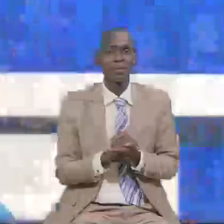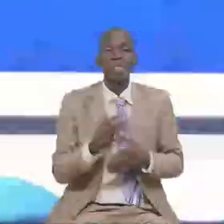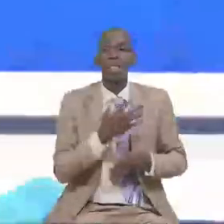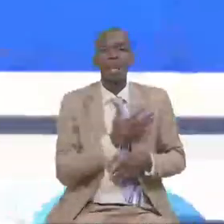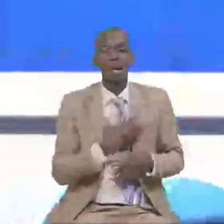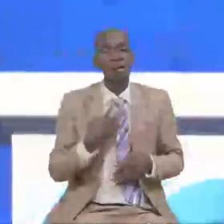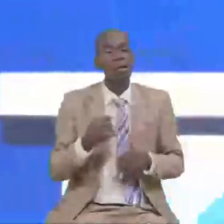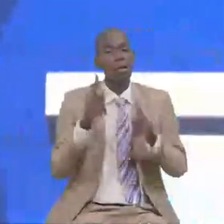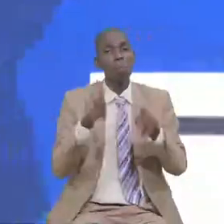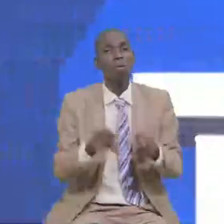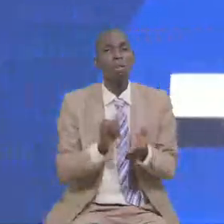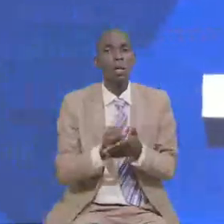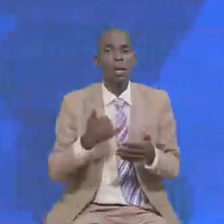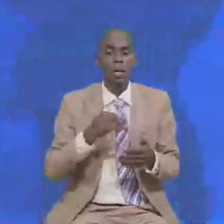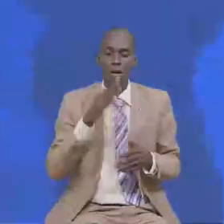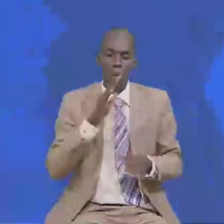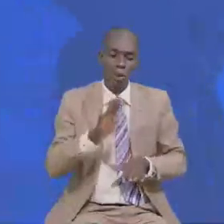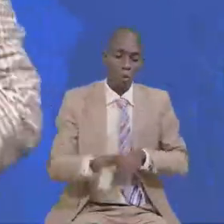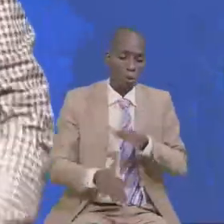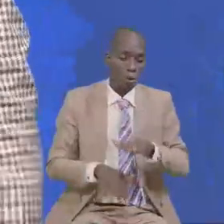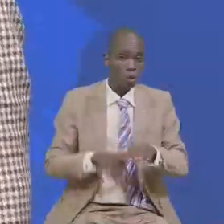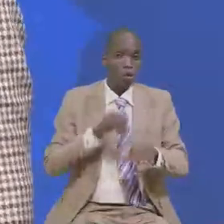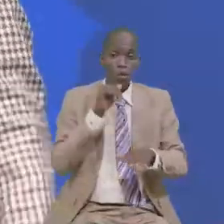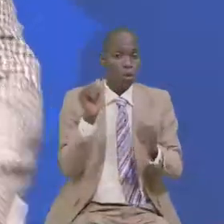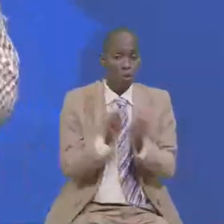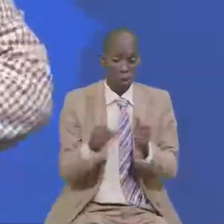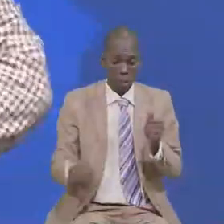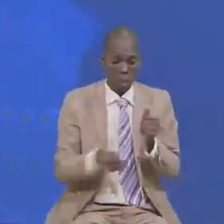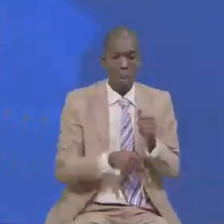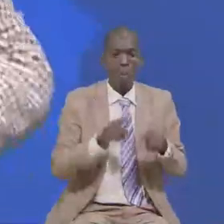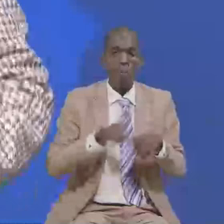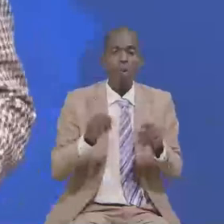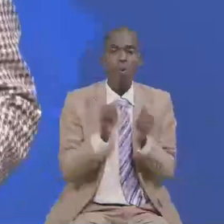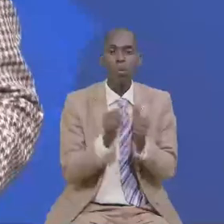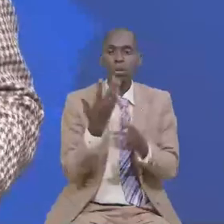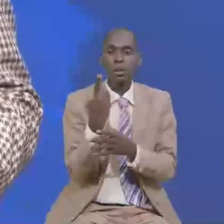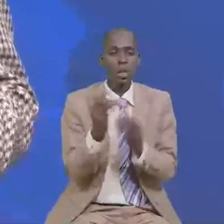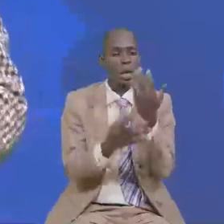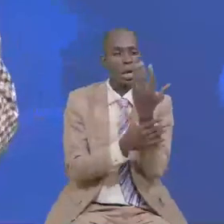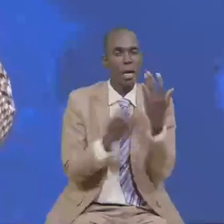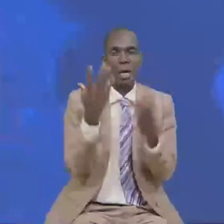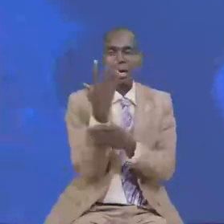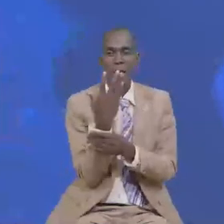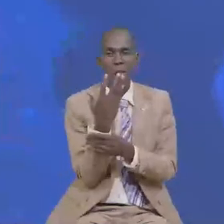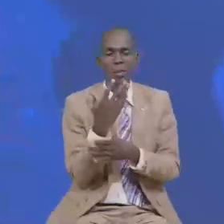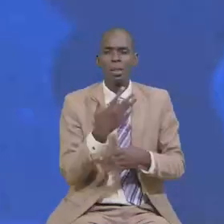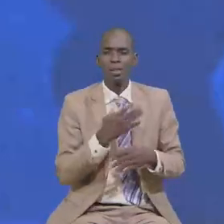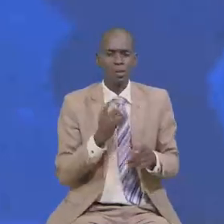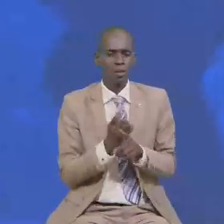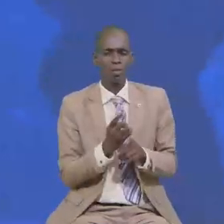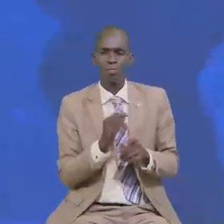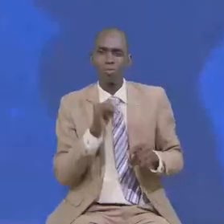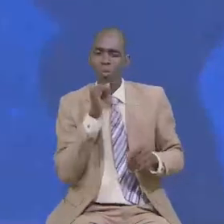La personne qui marche, non, avec les jambes et les pieds, mais